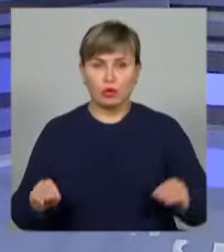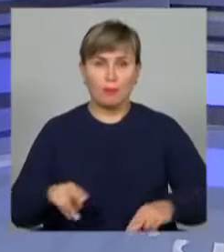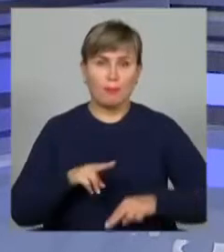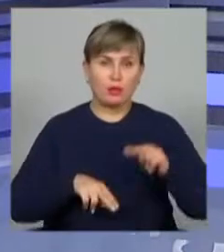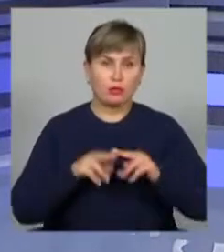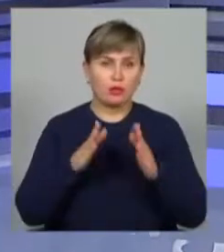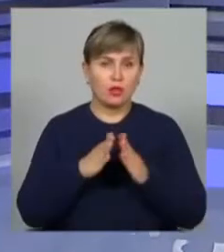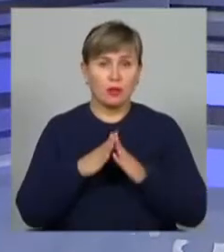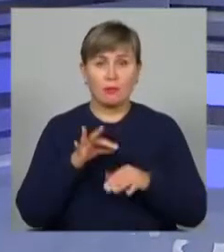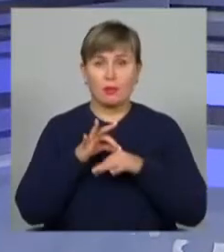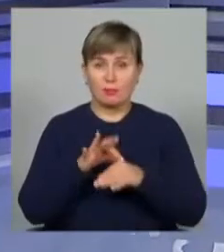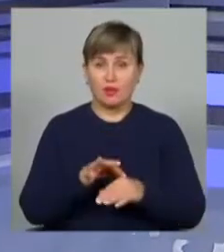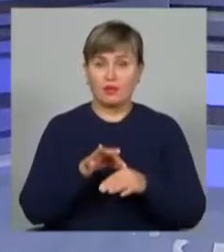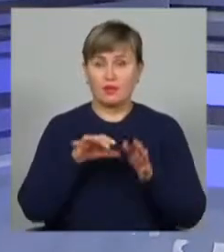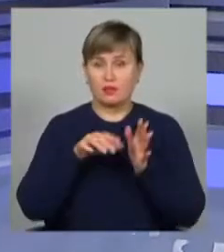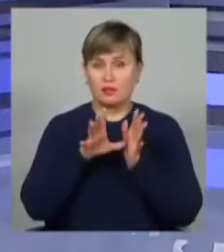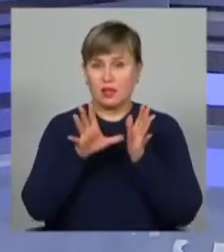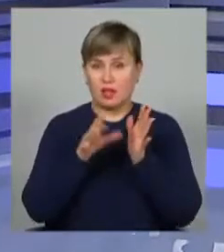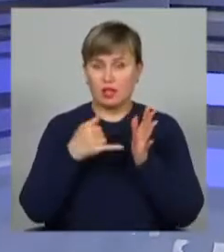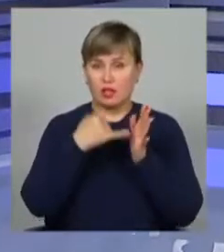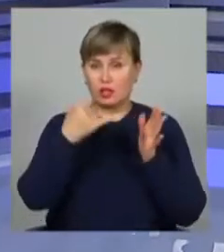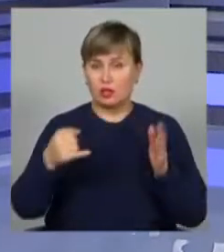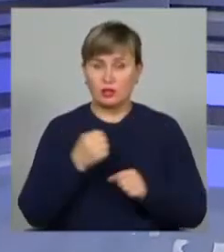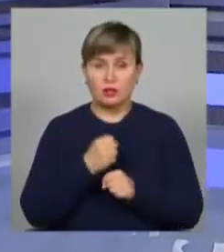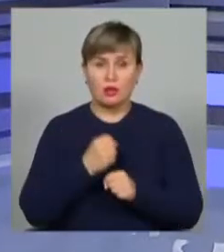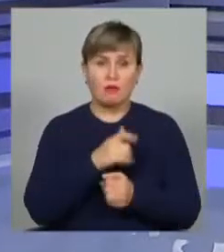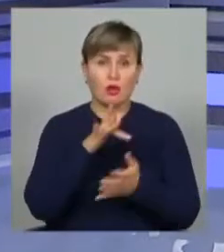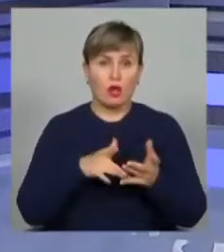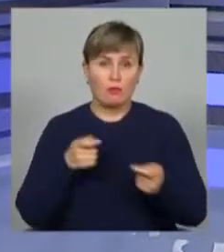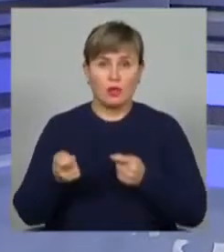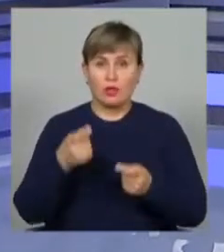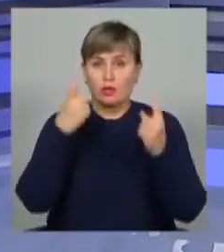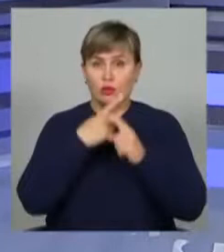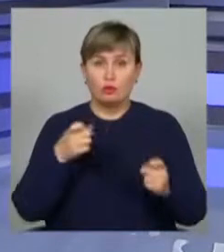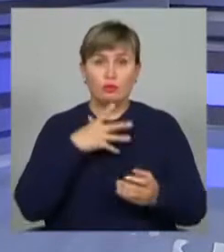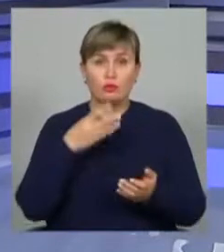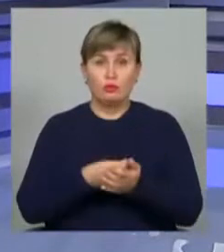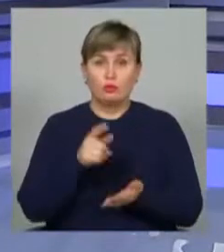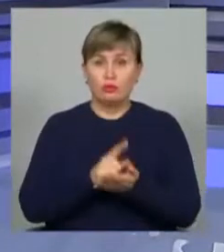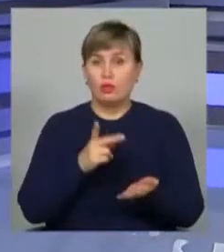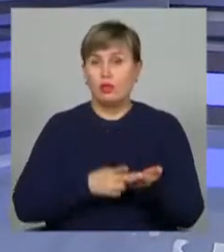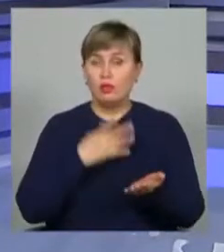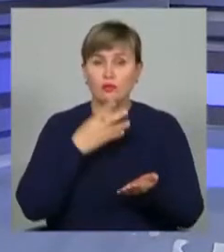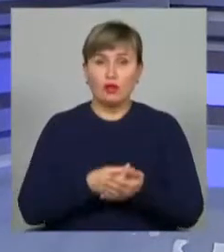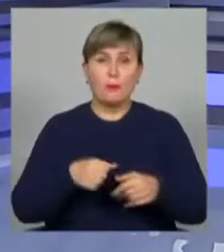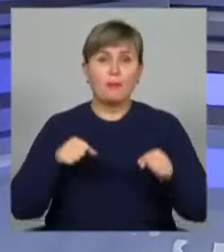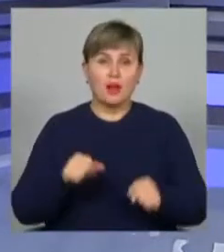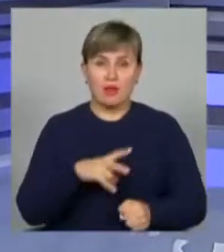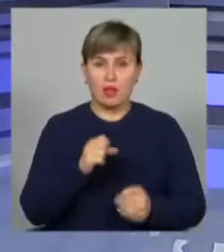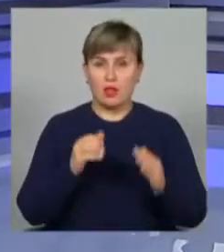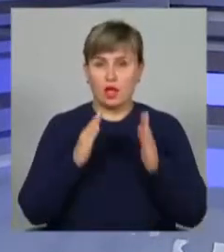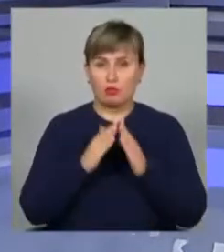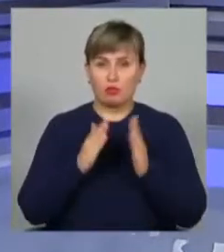и провести электричество. В городской же администрации заявили, что собственники должны доказать свое право на имущество.